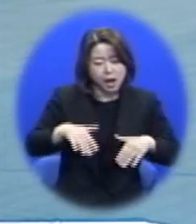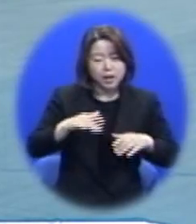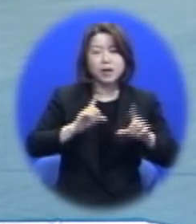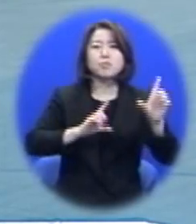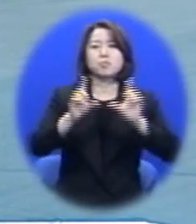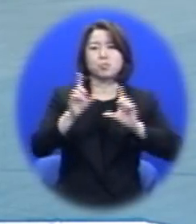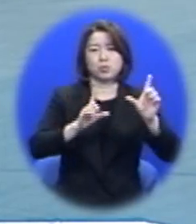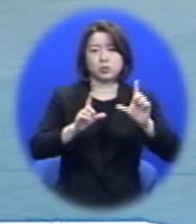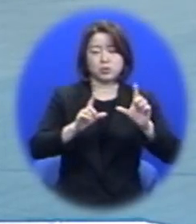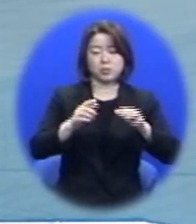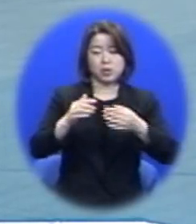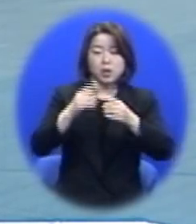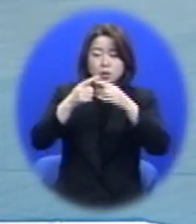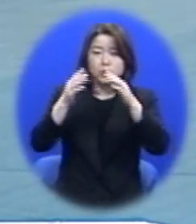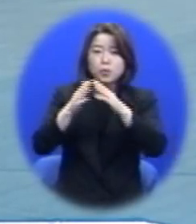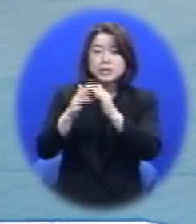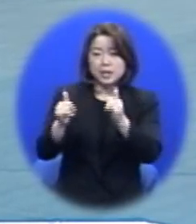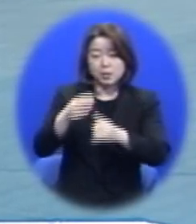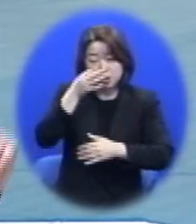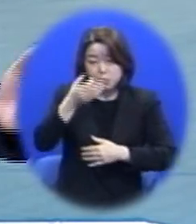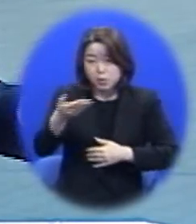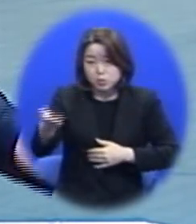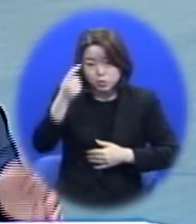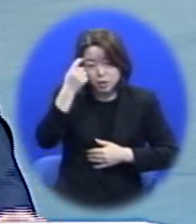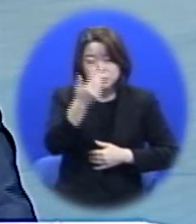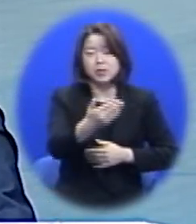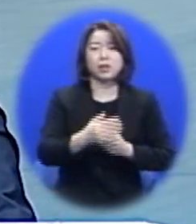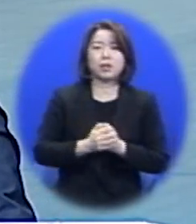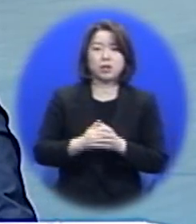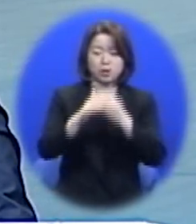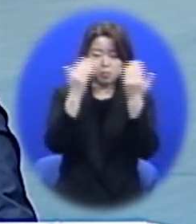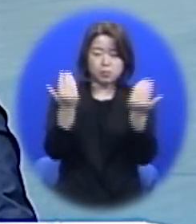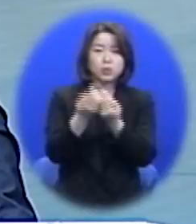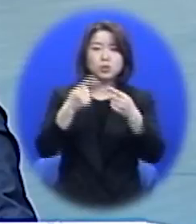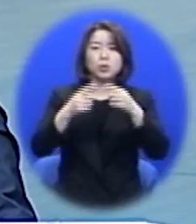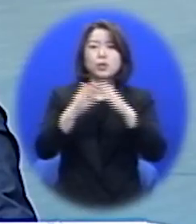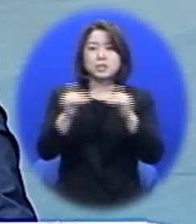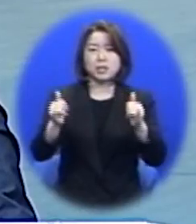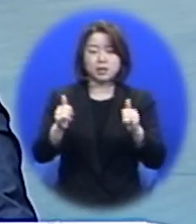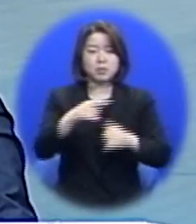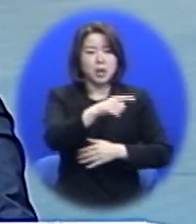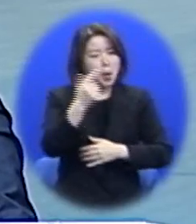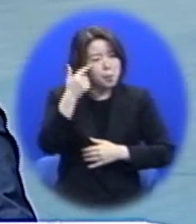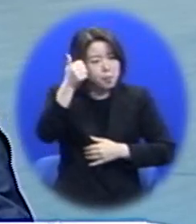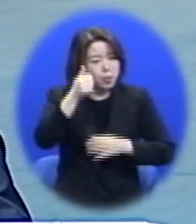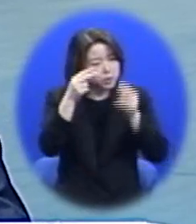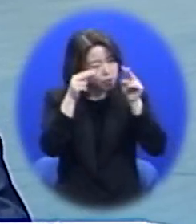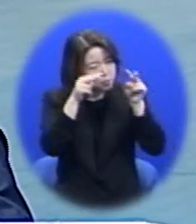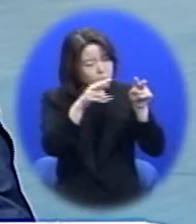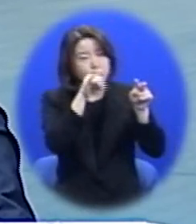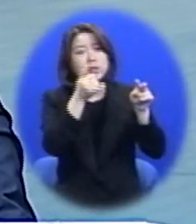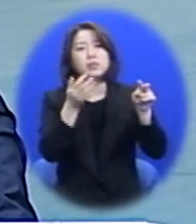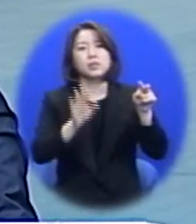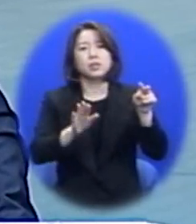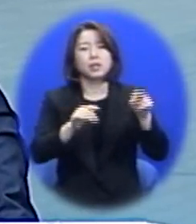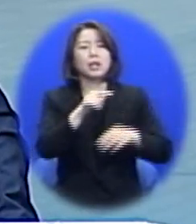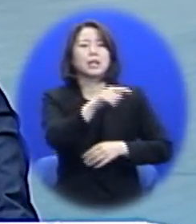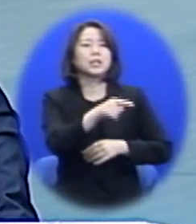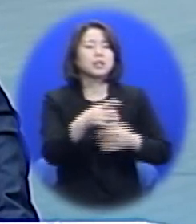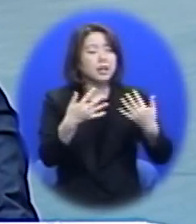교인들에게 보여주시려십니까? 온 교인들이 목사님만 바라보고 있는데 목사님이 이러시면 어떻게